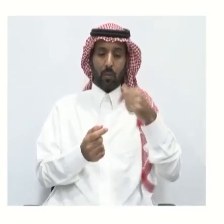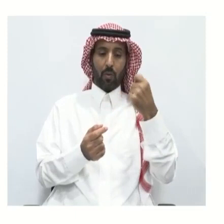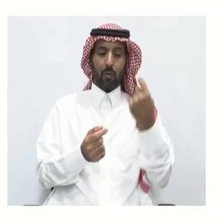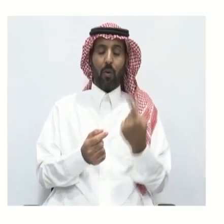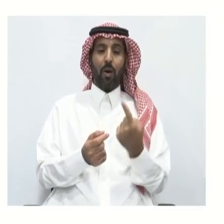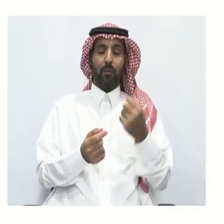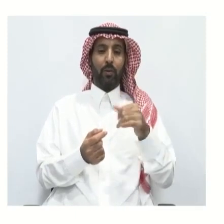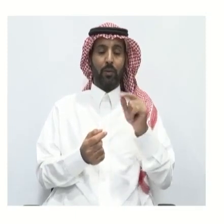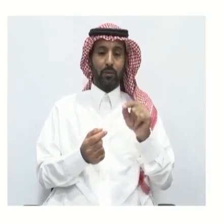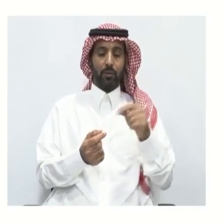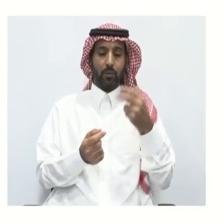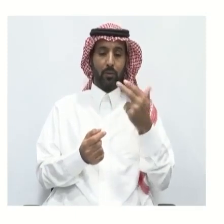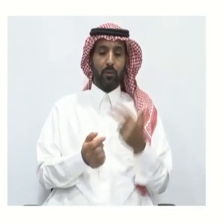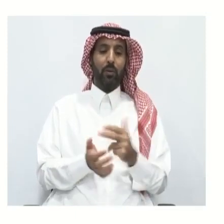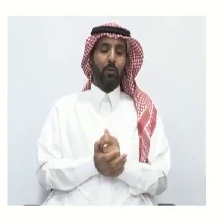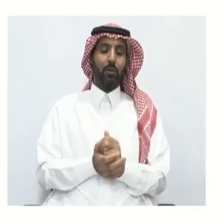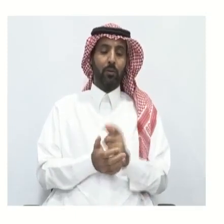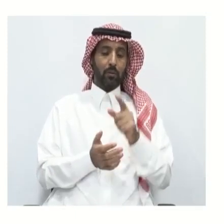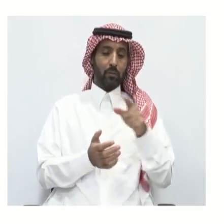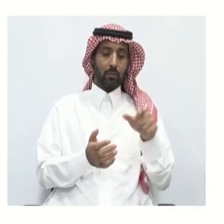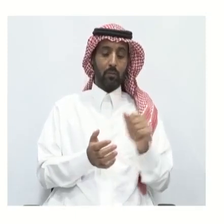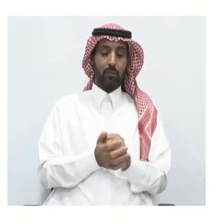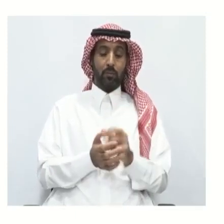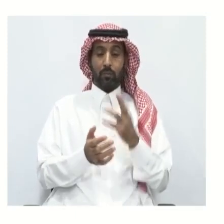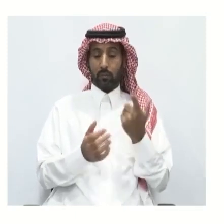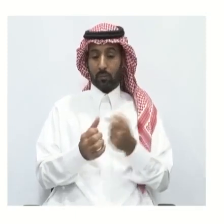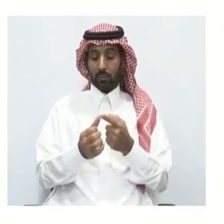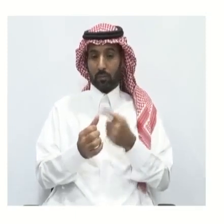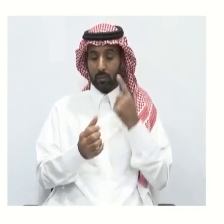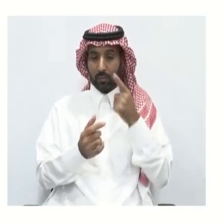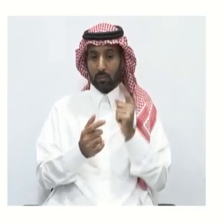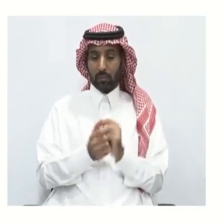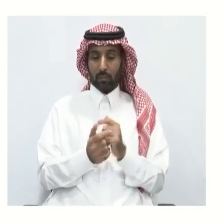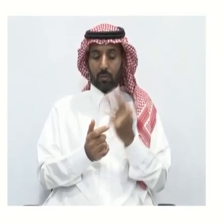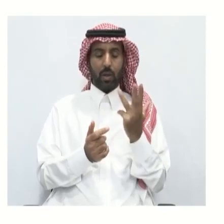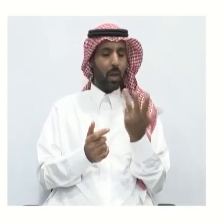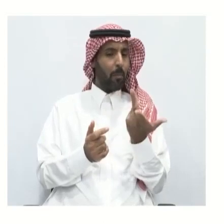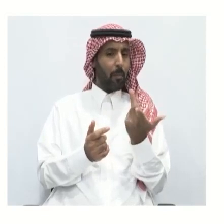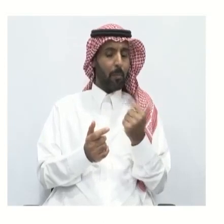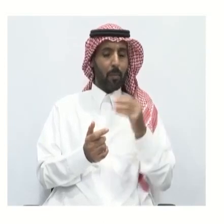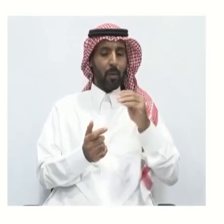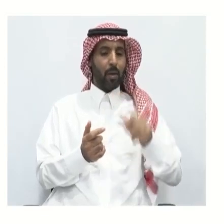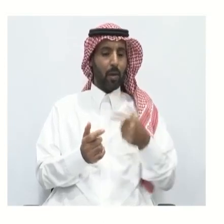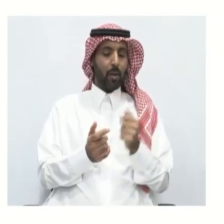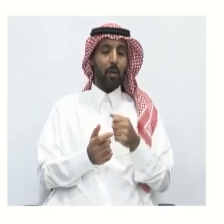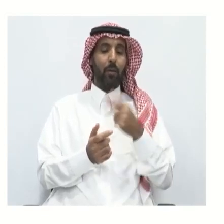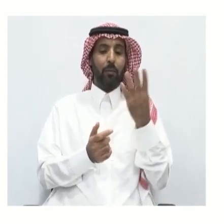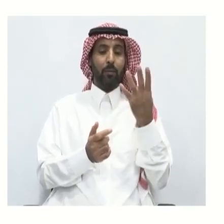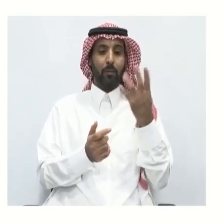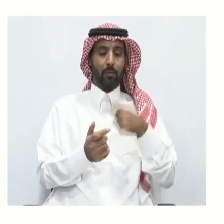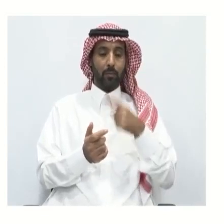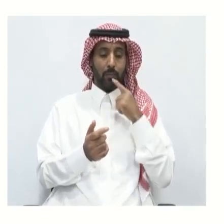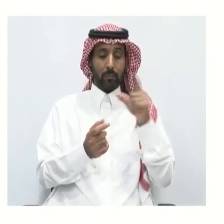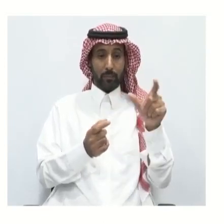هذا هو حساب عدد مولات الالمنيوم اولا نستخدم جرامات هيدروكسيد الالمنيوم من